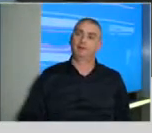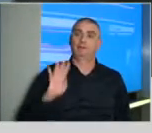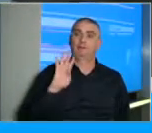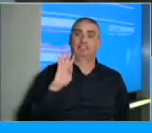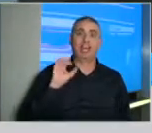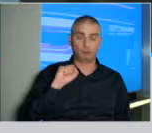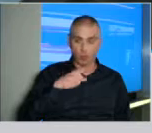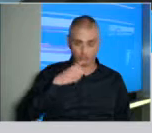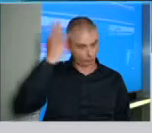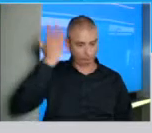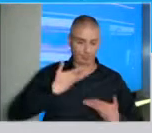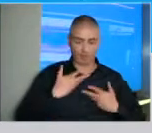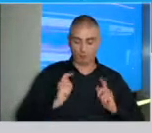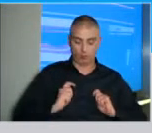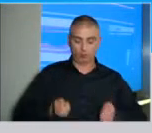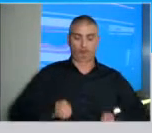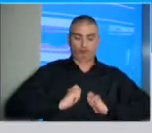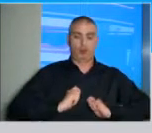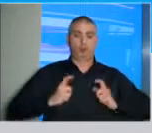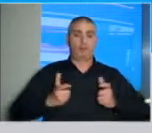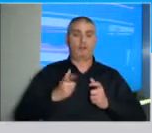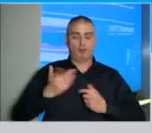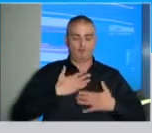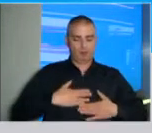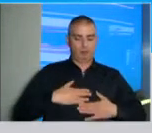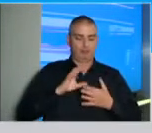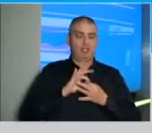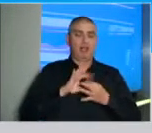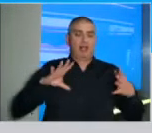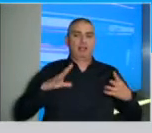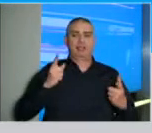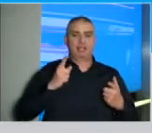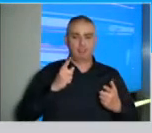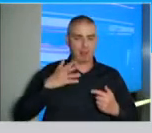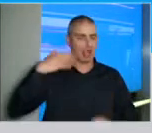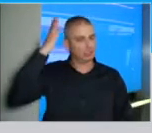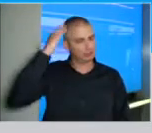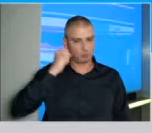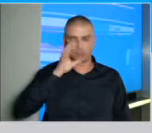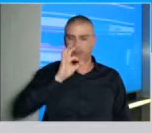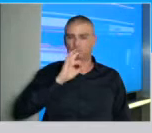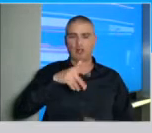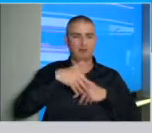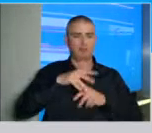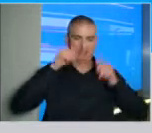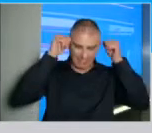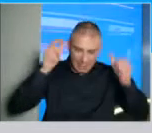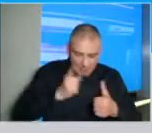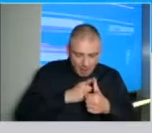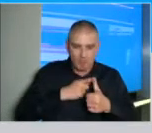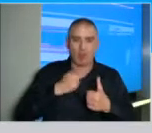מקבל בעצם מפלגה, יורש מפלגה, והוא רוצה להתנתק מהסמוטריץ' של מצד הבהמות ושל